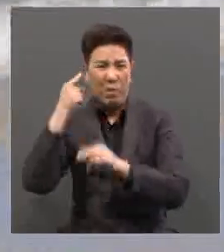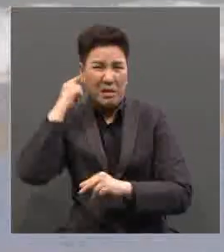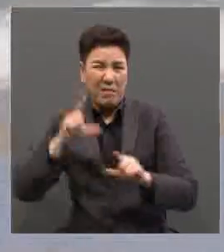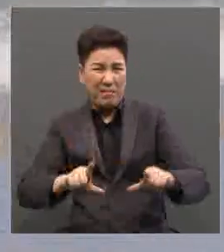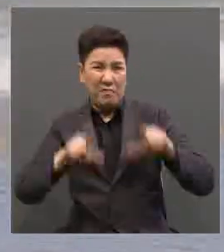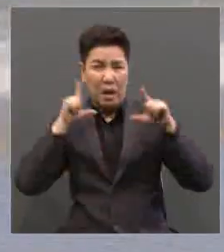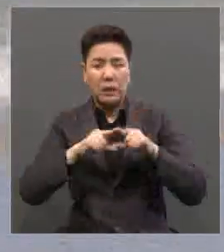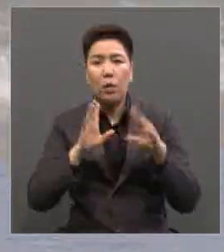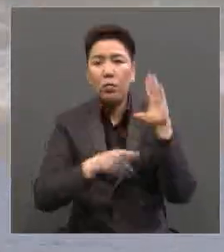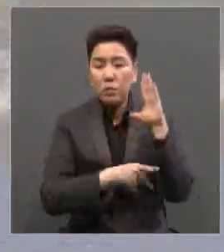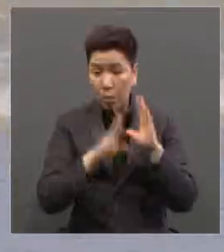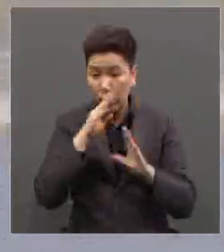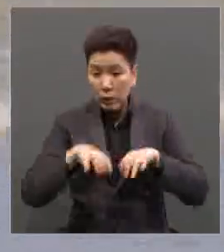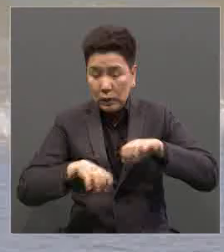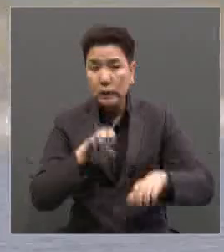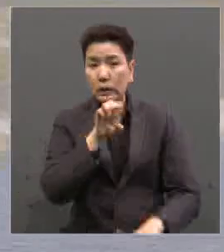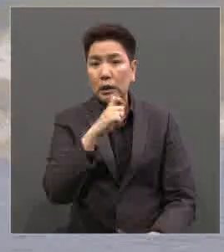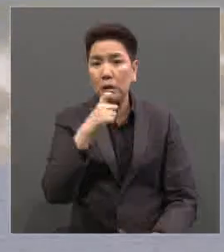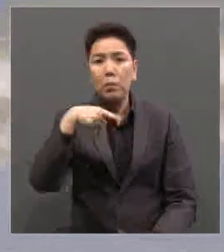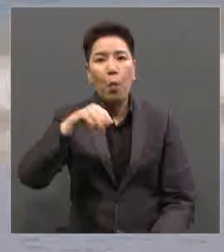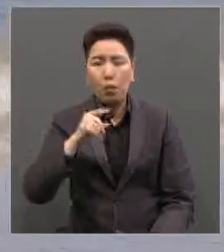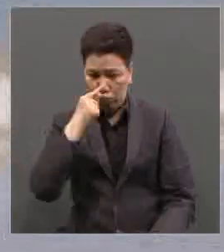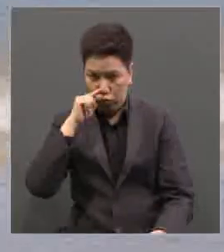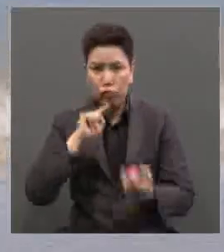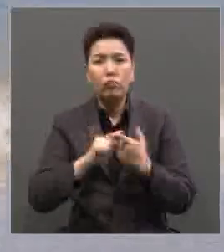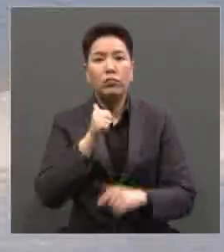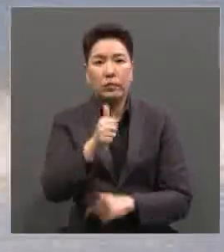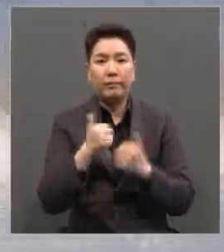มองว่าเป็นเรื่องดีถ้าหากว่าได้จัดงานนี้ครับ